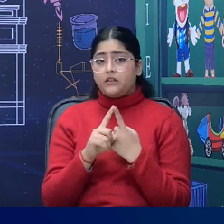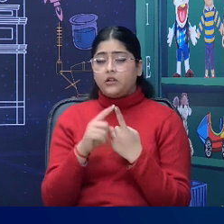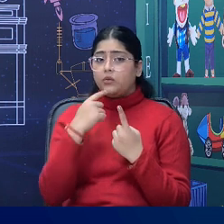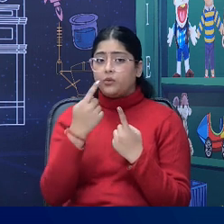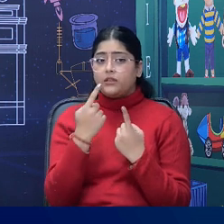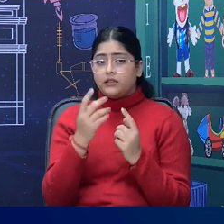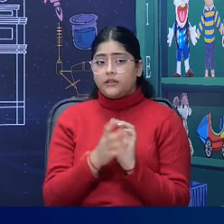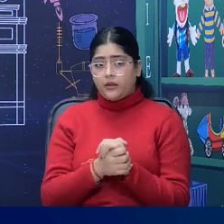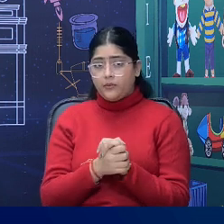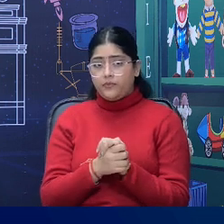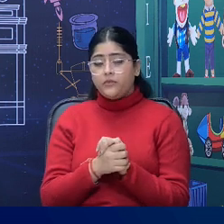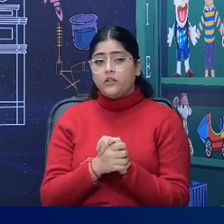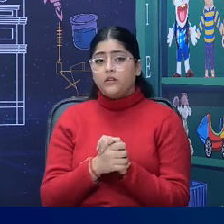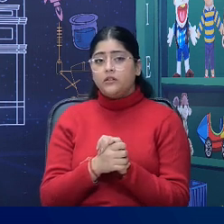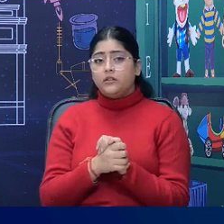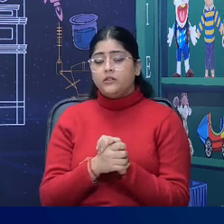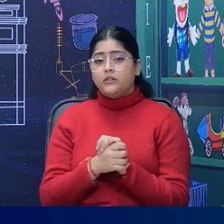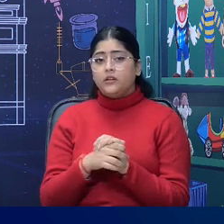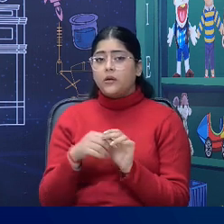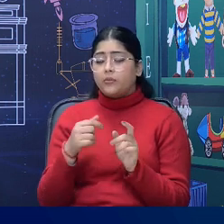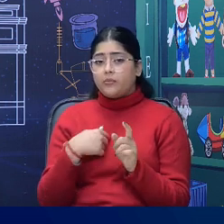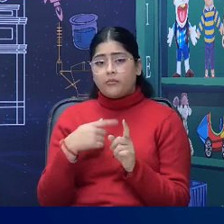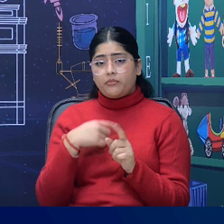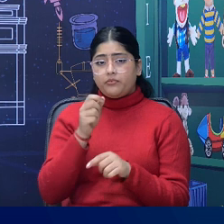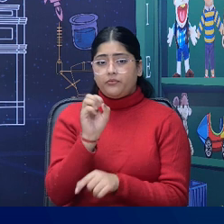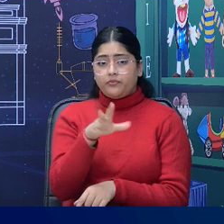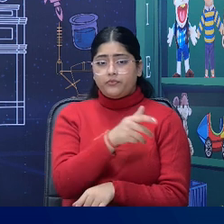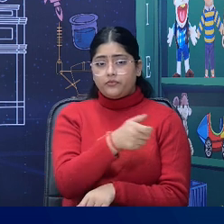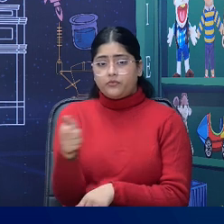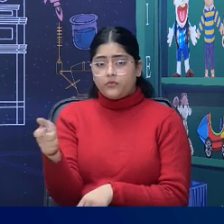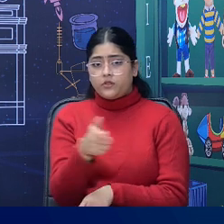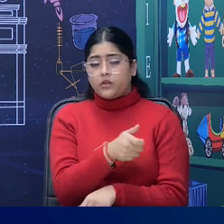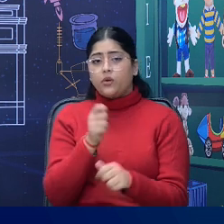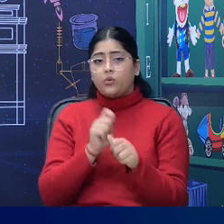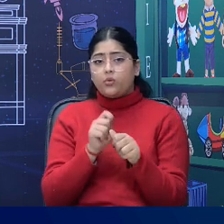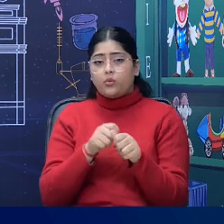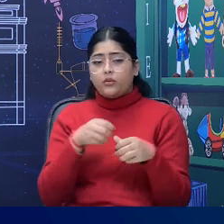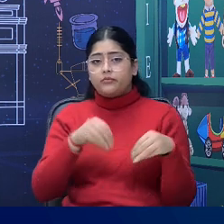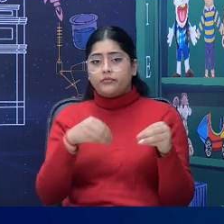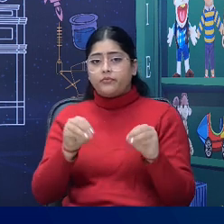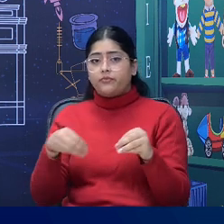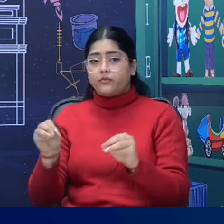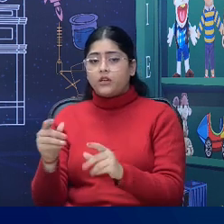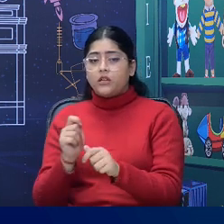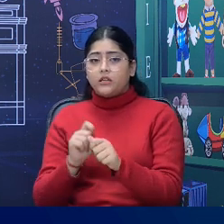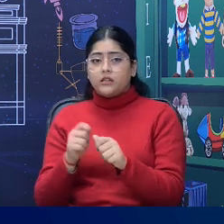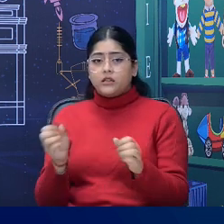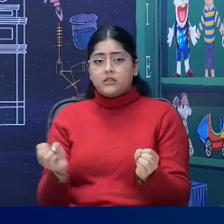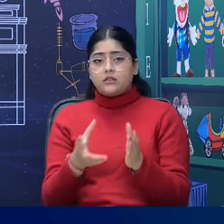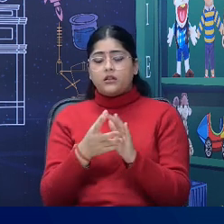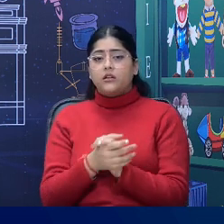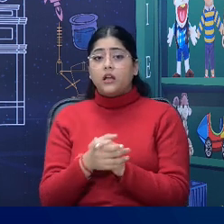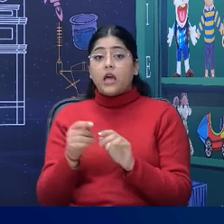सामने जी वो बता रहे हैं कि उसने क्या किया मैंने टॉर्च बेचने का धंधा शुरू कर दिया चौराहे पर या मैदान में लोगों को इकट्ठा कर